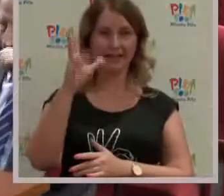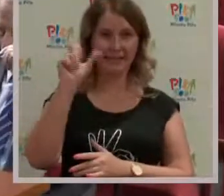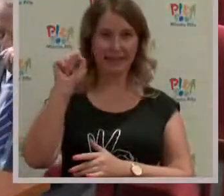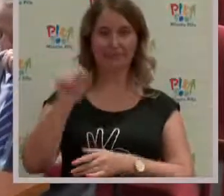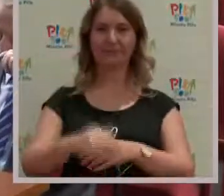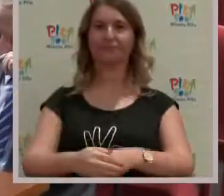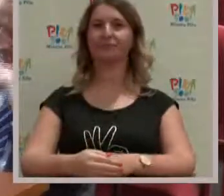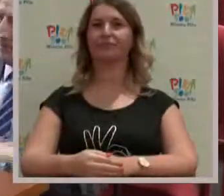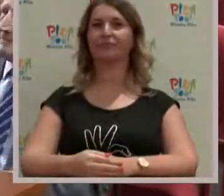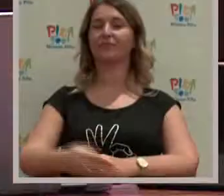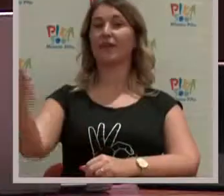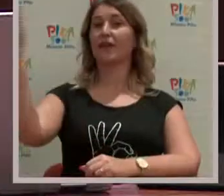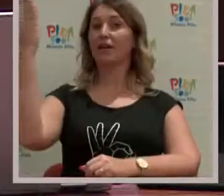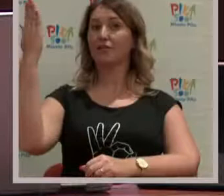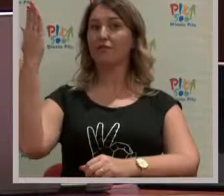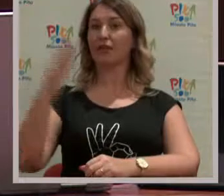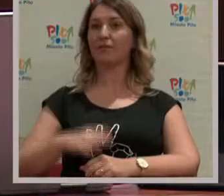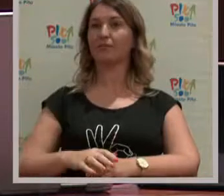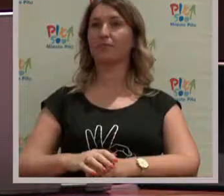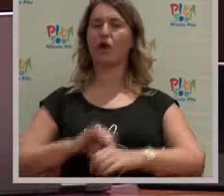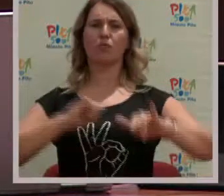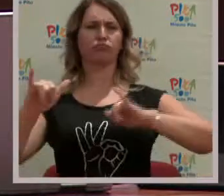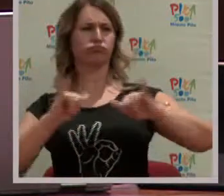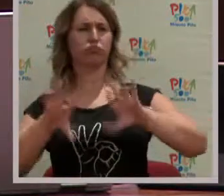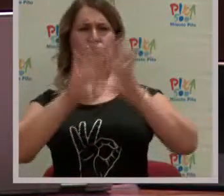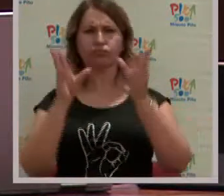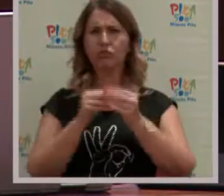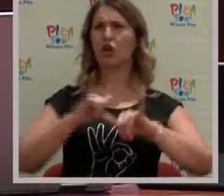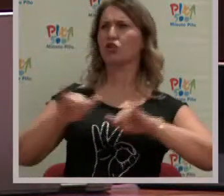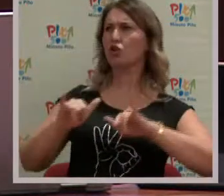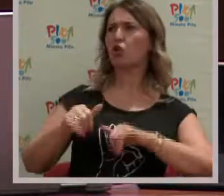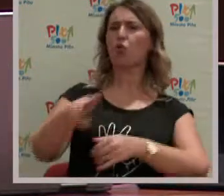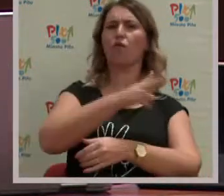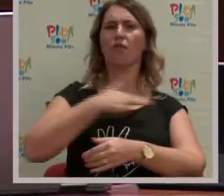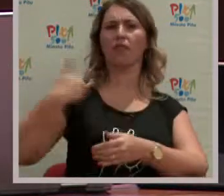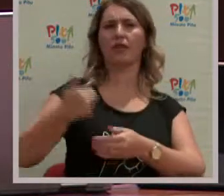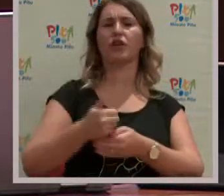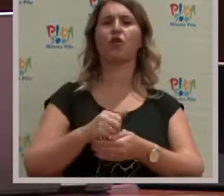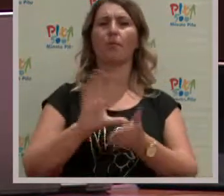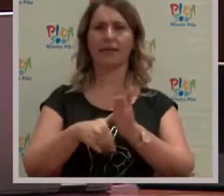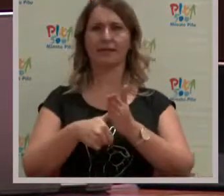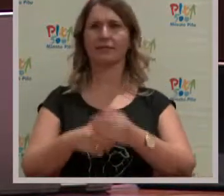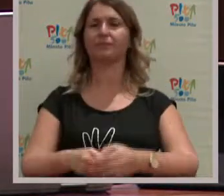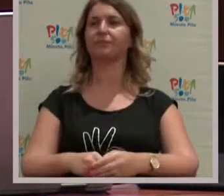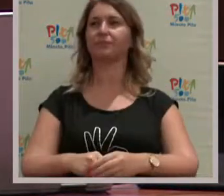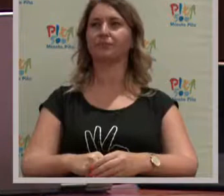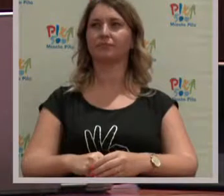Witam serdecznie przybyłych naszą sesję przewodniczących rad i zarządów naszych jednostek pomocniczych. Witam